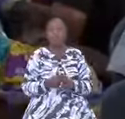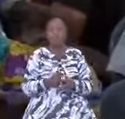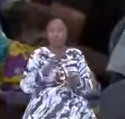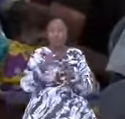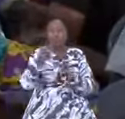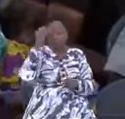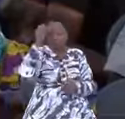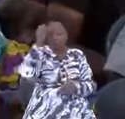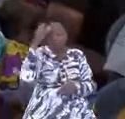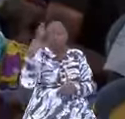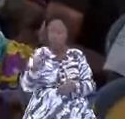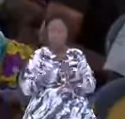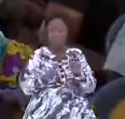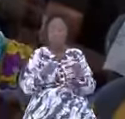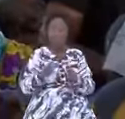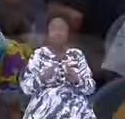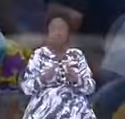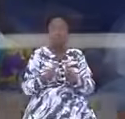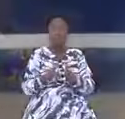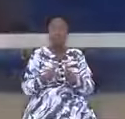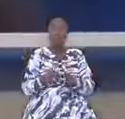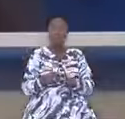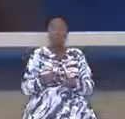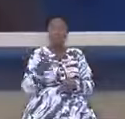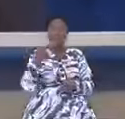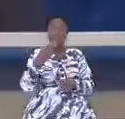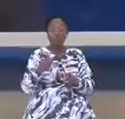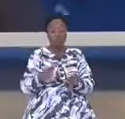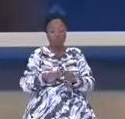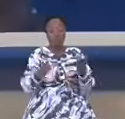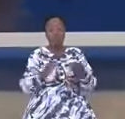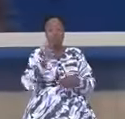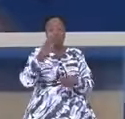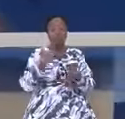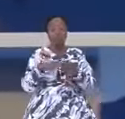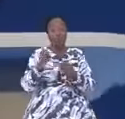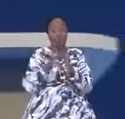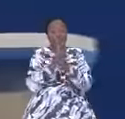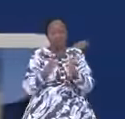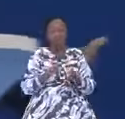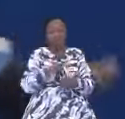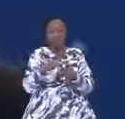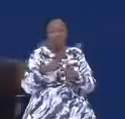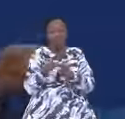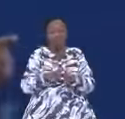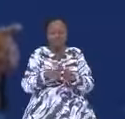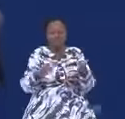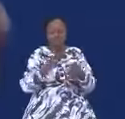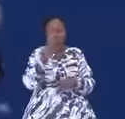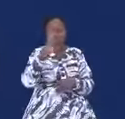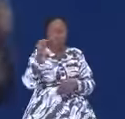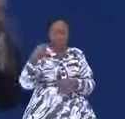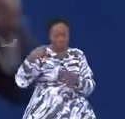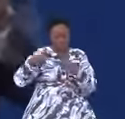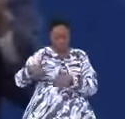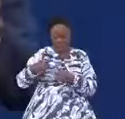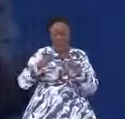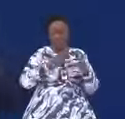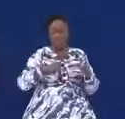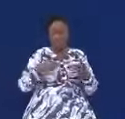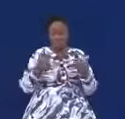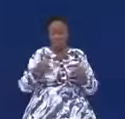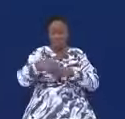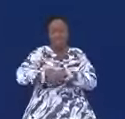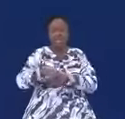c'est des gens qui se sont ouverts à la prière quand tu trouves à la prière tout ce que nous disons dans la prière